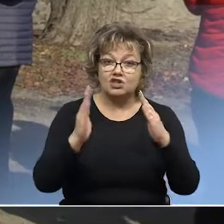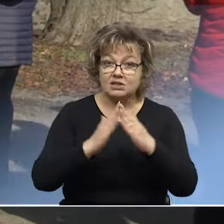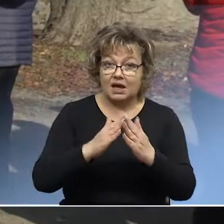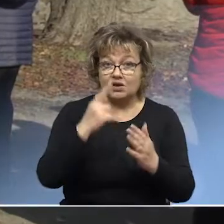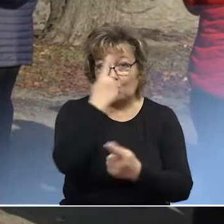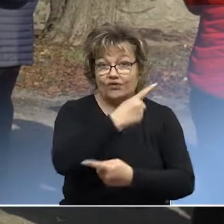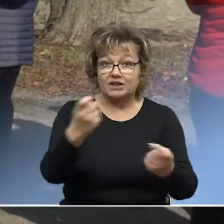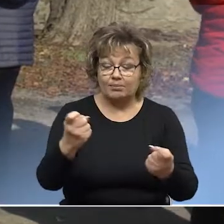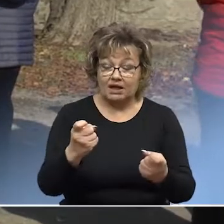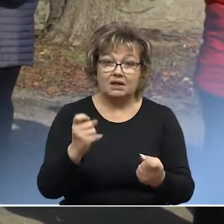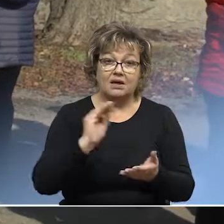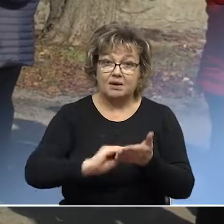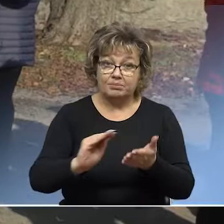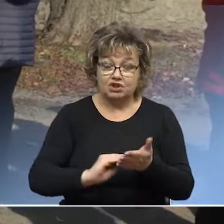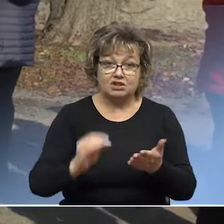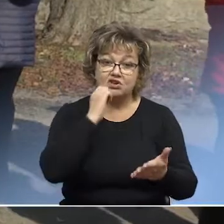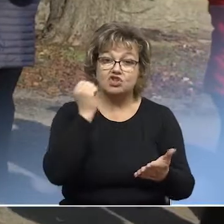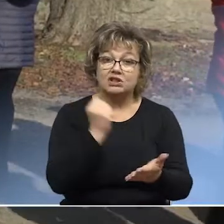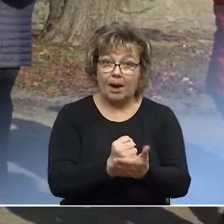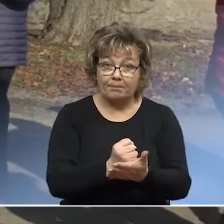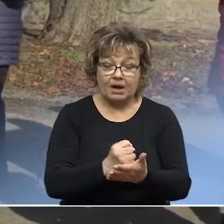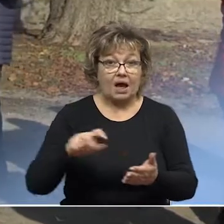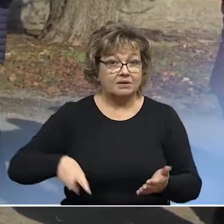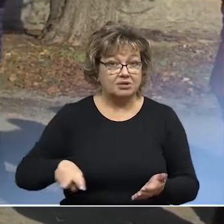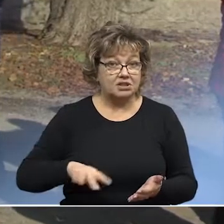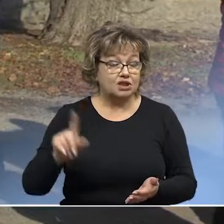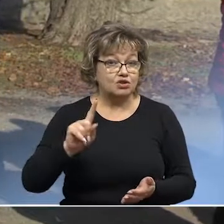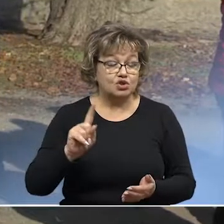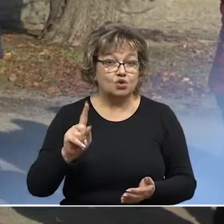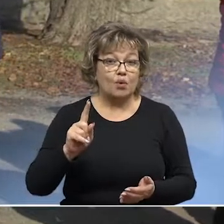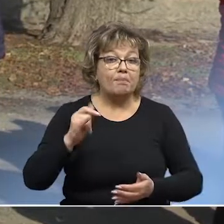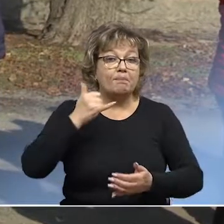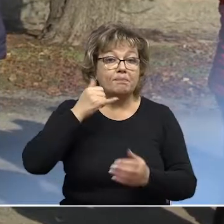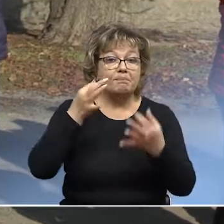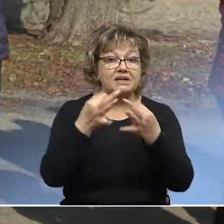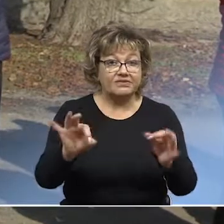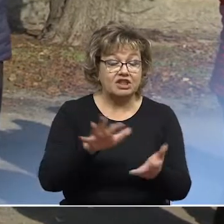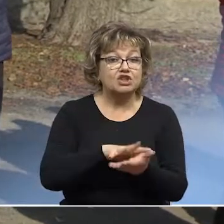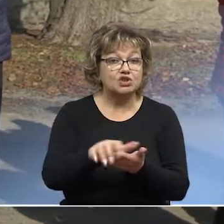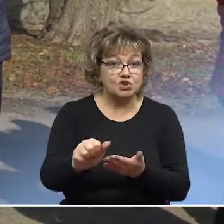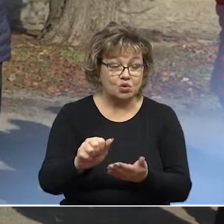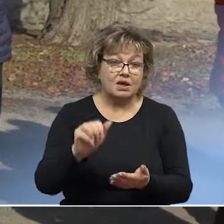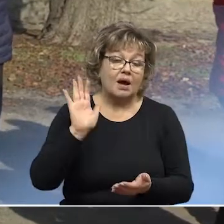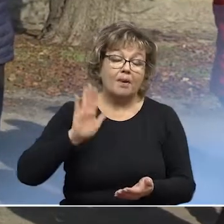здание пишется уведомление. Соответственно, ставится штамп администрации, что позволителен снос.